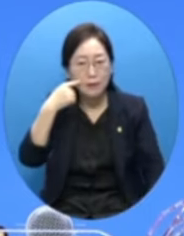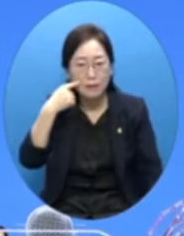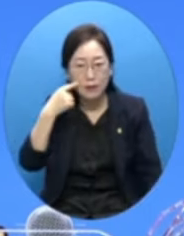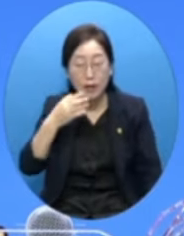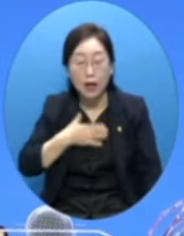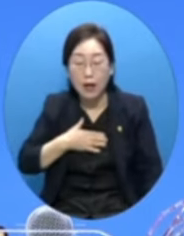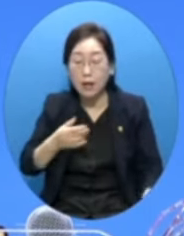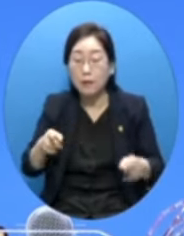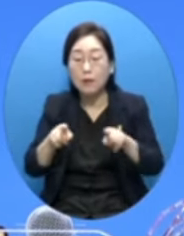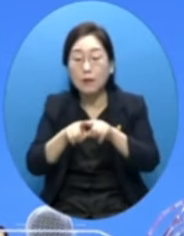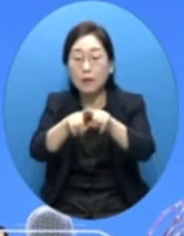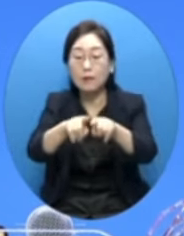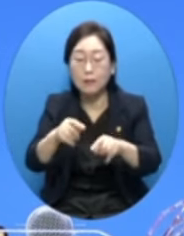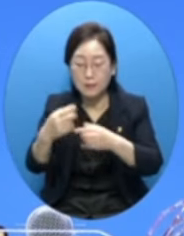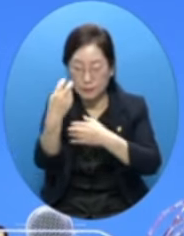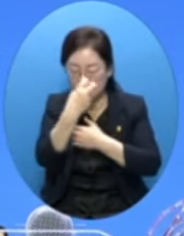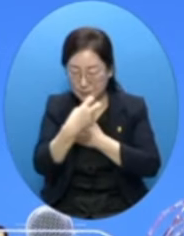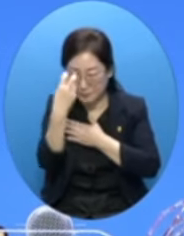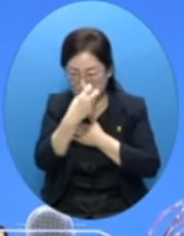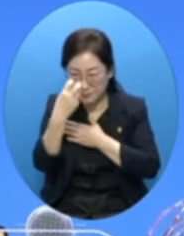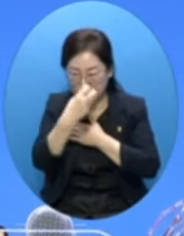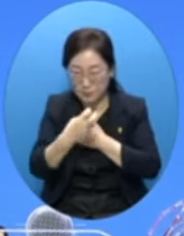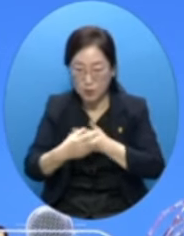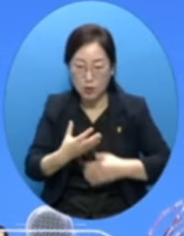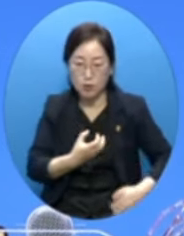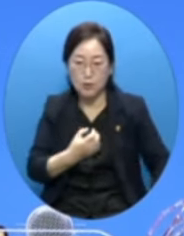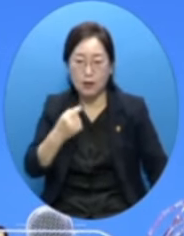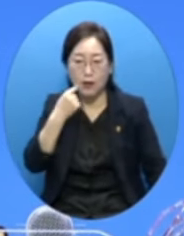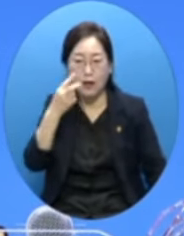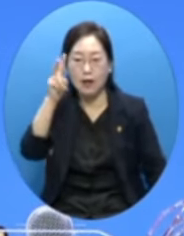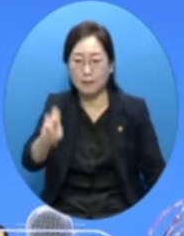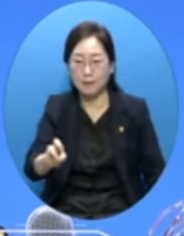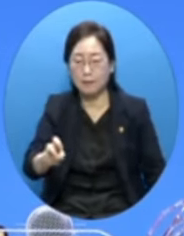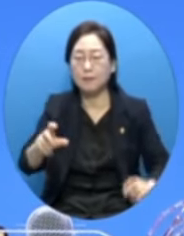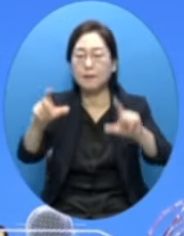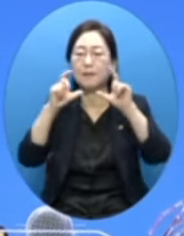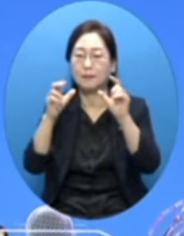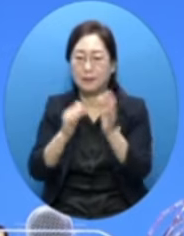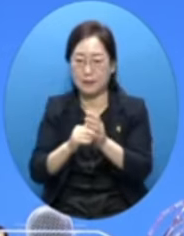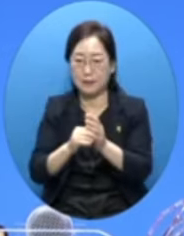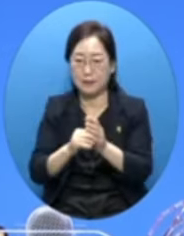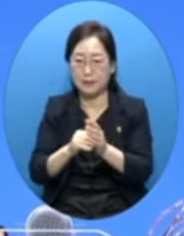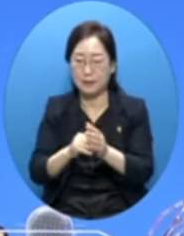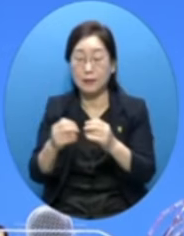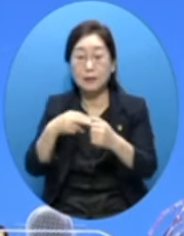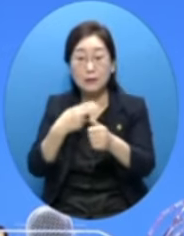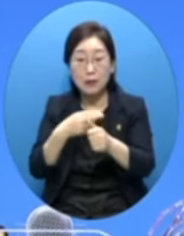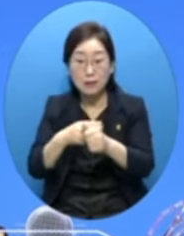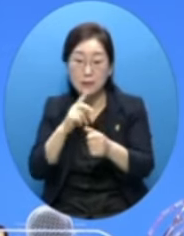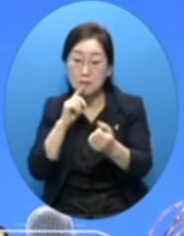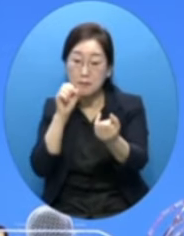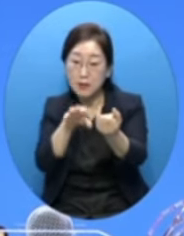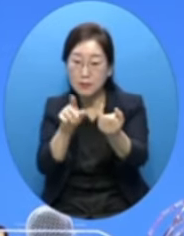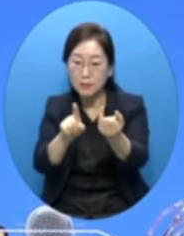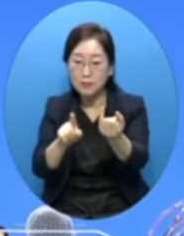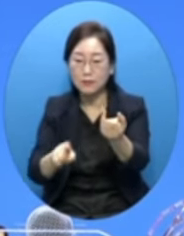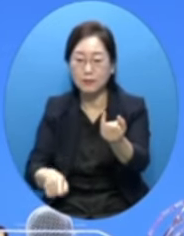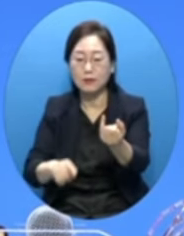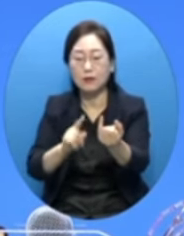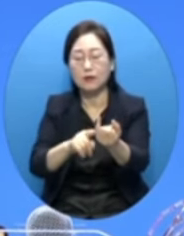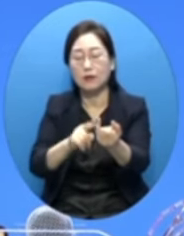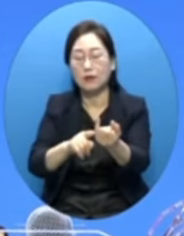병원에 갔는데 유방암 판정을 받았습니다. 그런데 의사가 이미